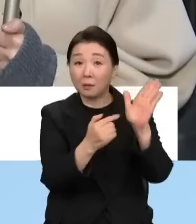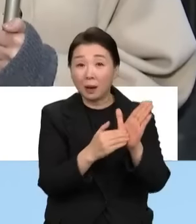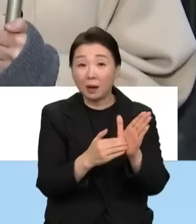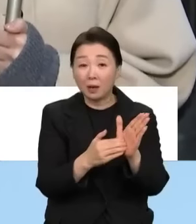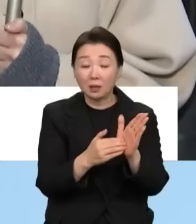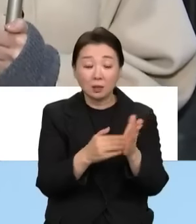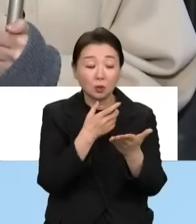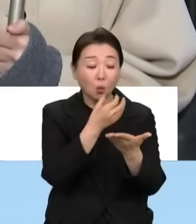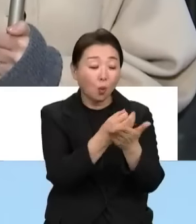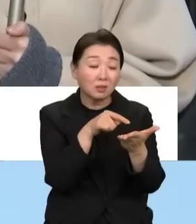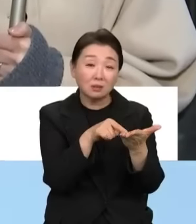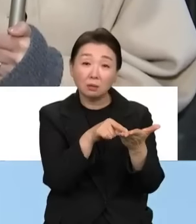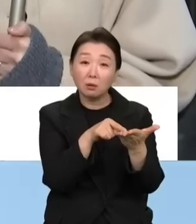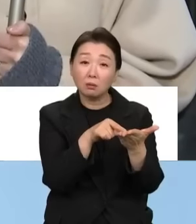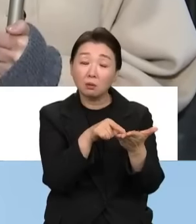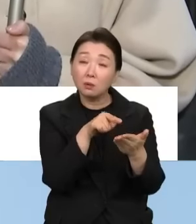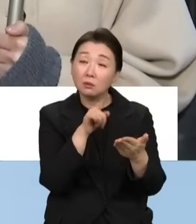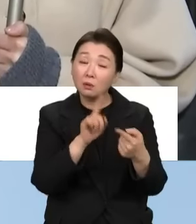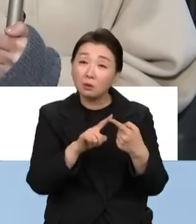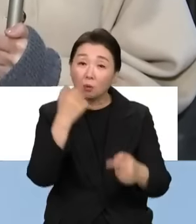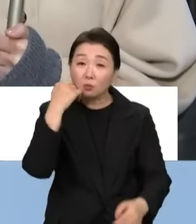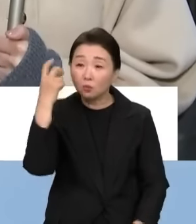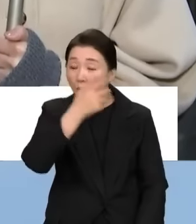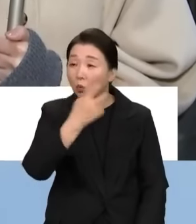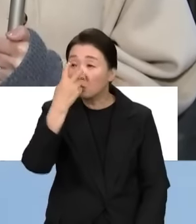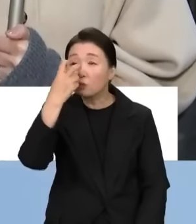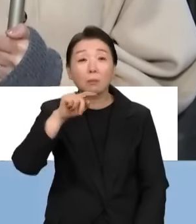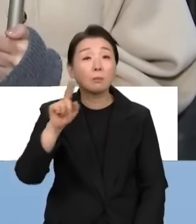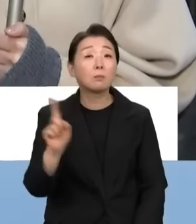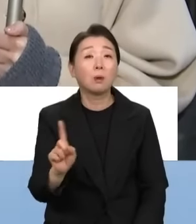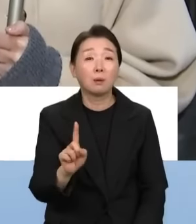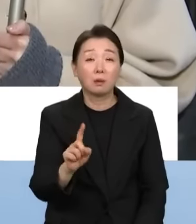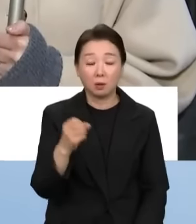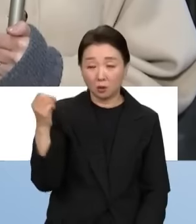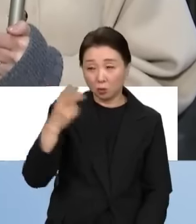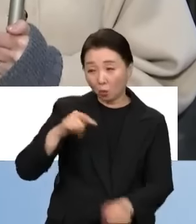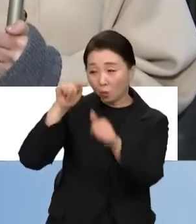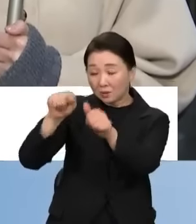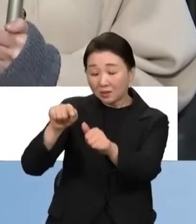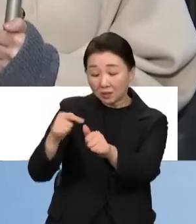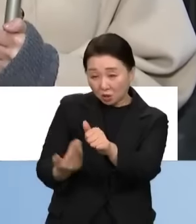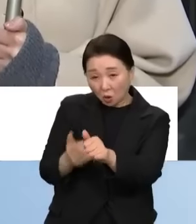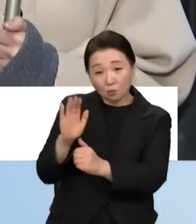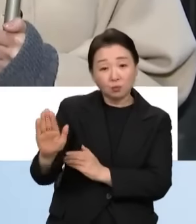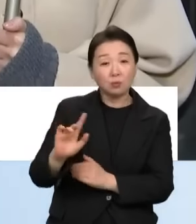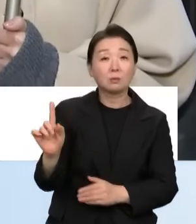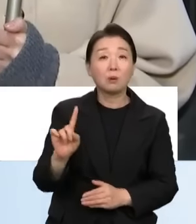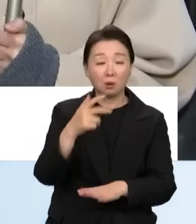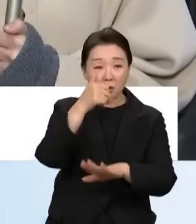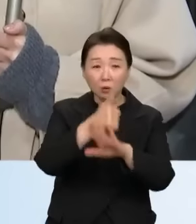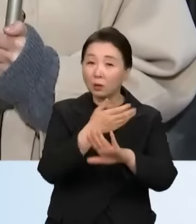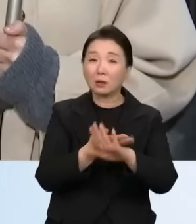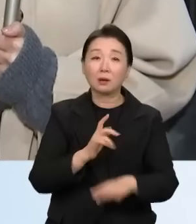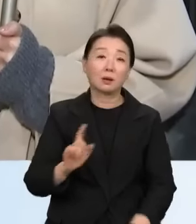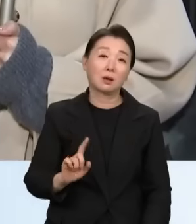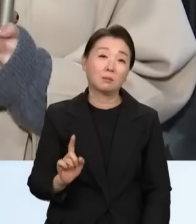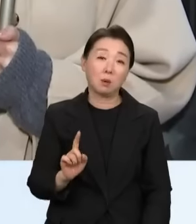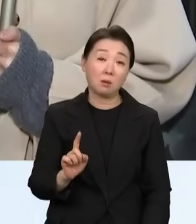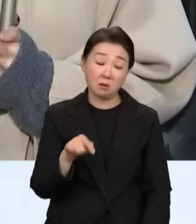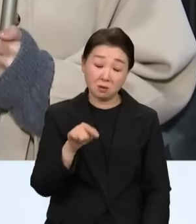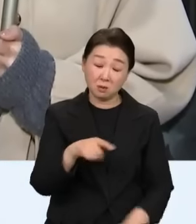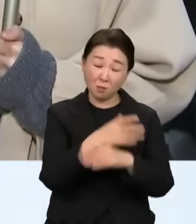이런 녹취가 있으면 그럼 여기서 언급된 그 여론조사가 대체 뭔지, 그리고 이 지시를 전후로 해서 실제로 결과가 달라졌는지 이런